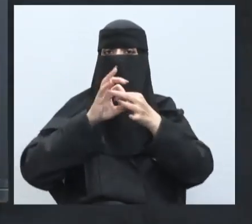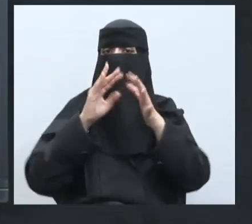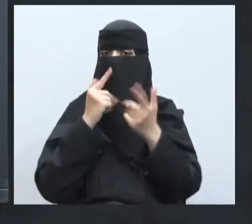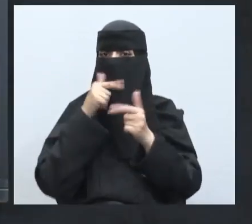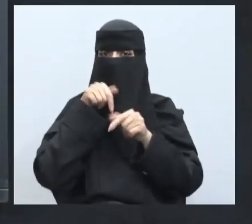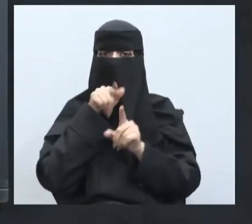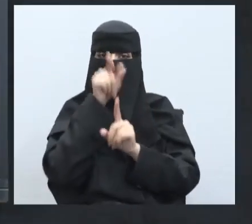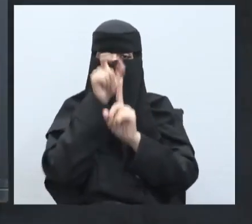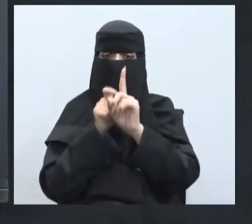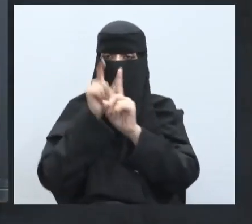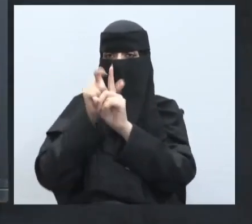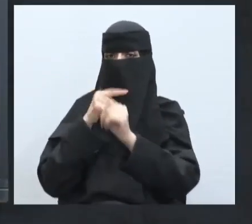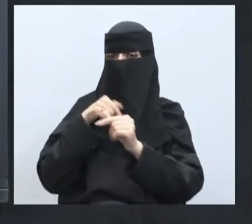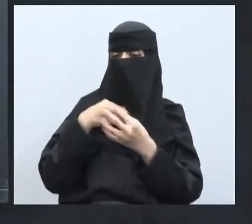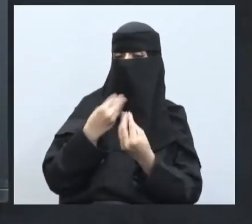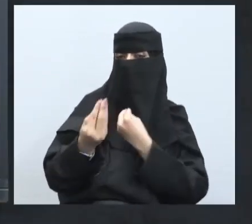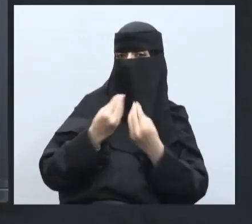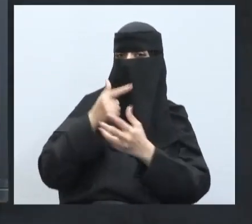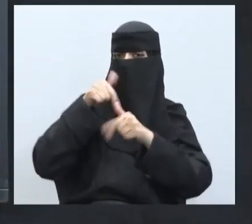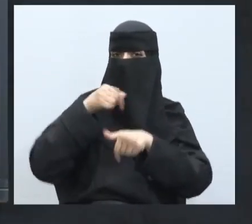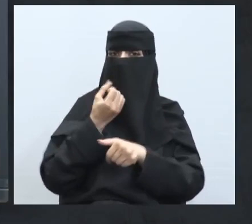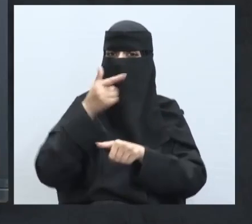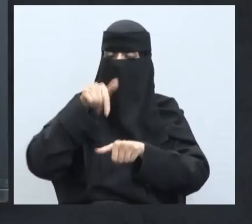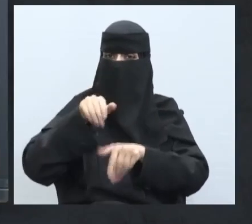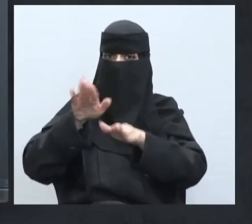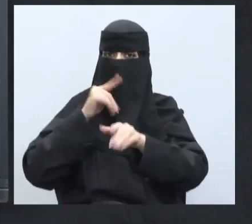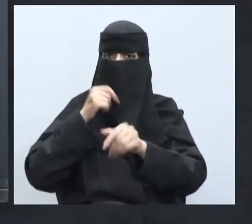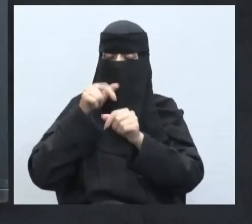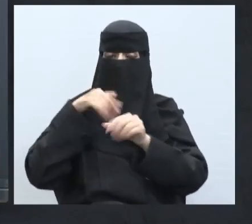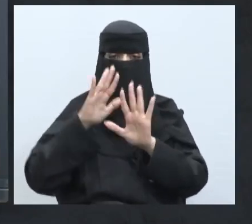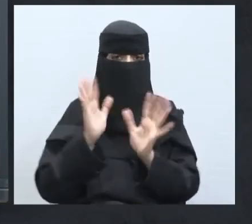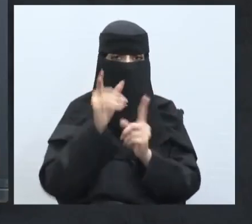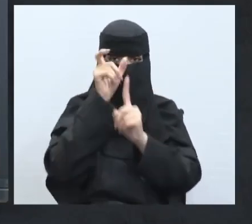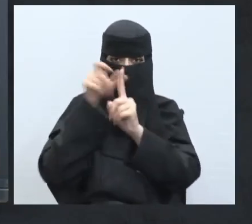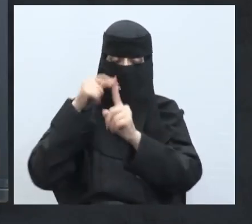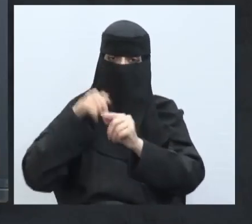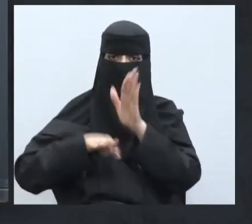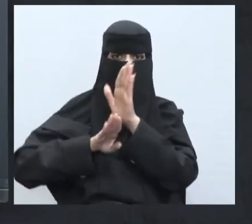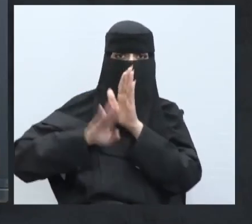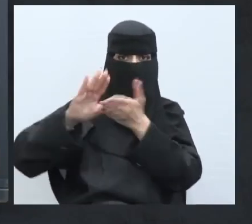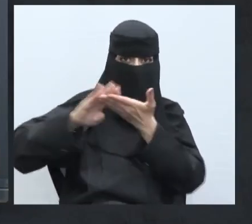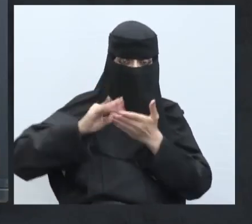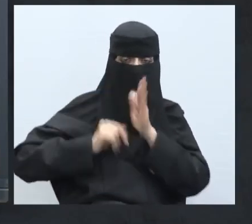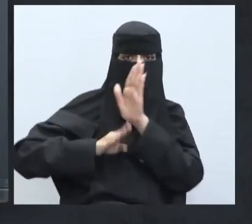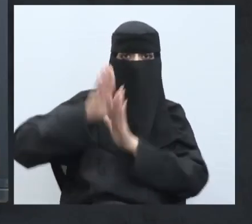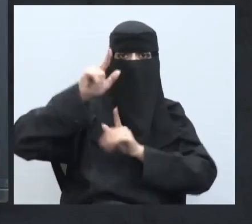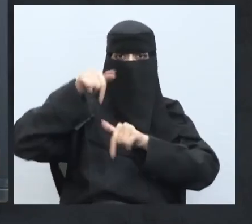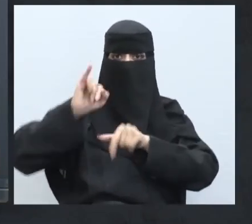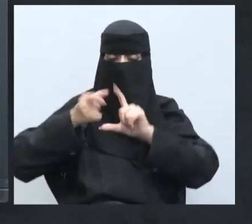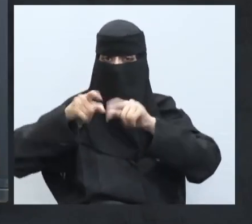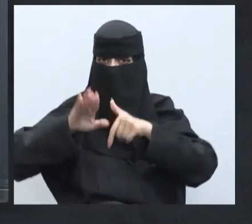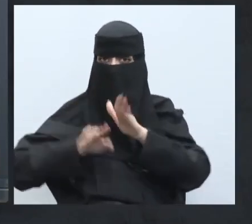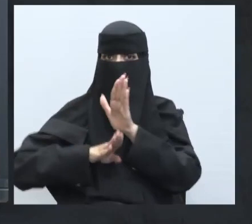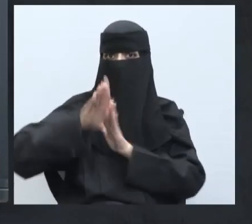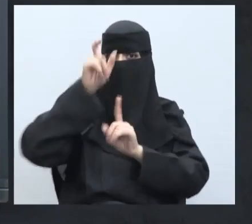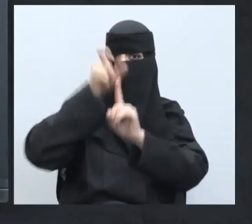علاقات ايجابيه تسهم في النجاح في عملهم وبالتاكيد تطوير المنظمه تطوير الموظفين هذه